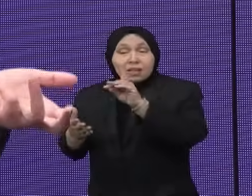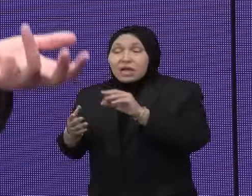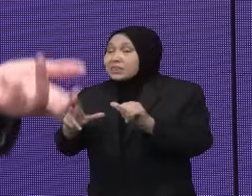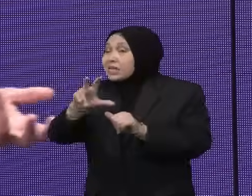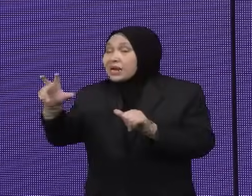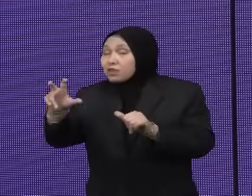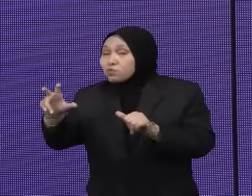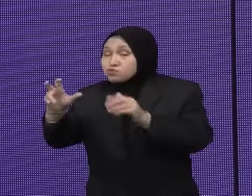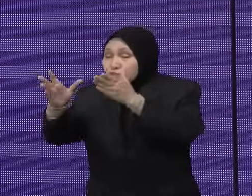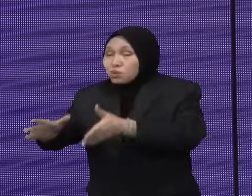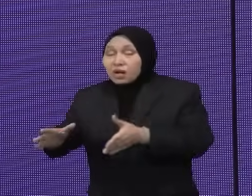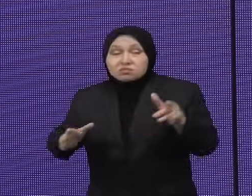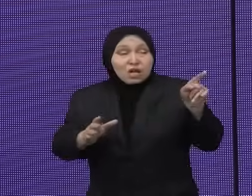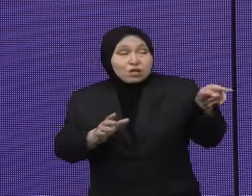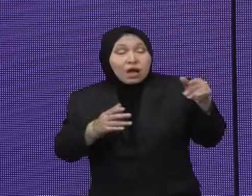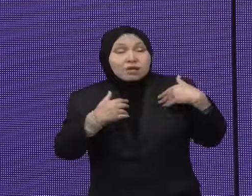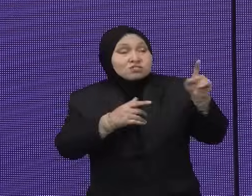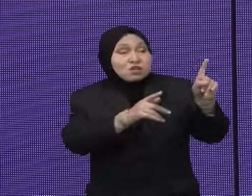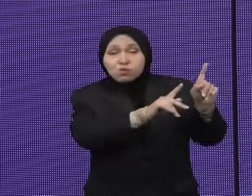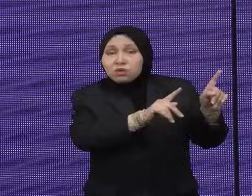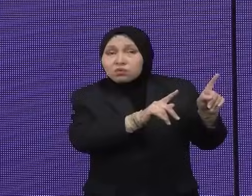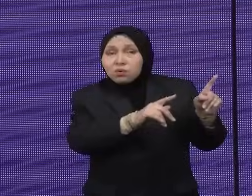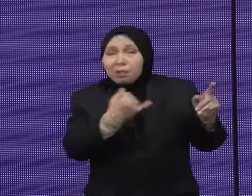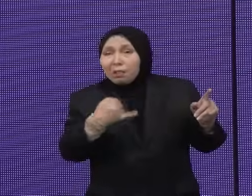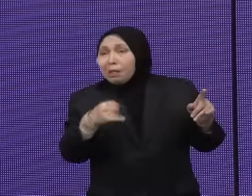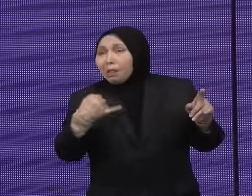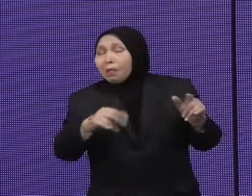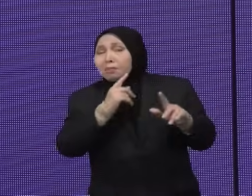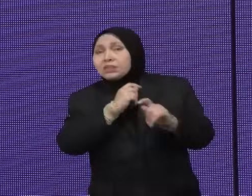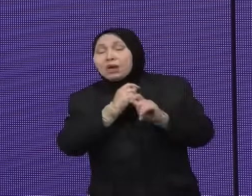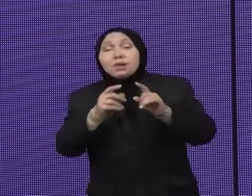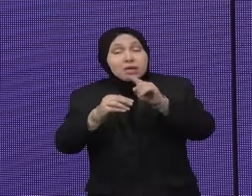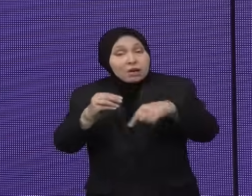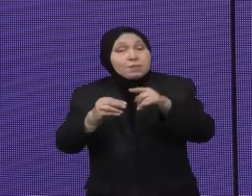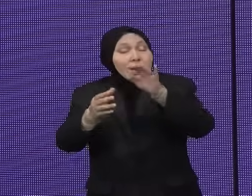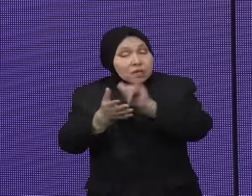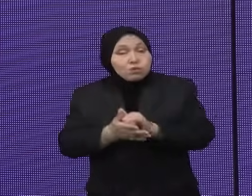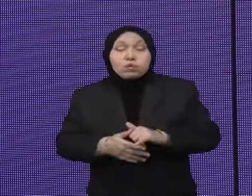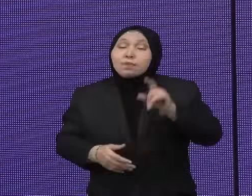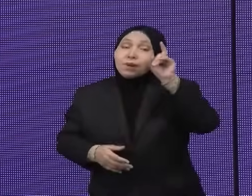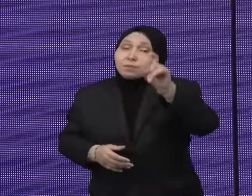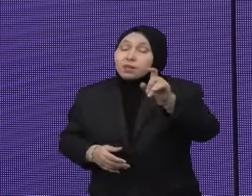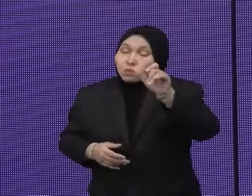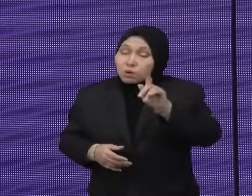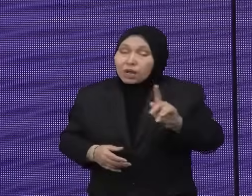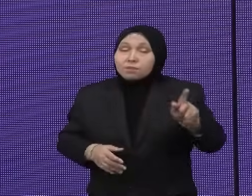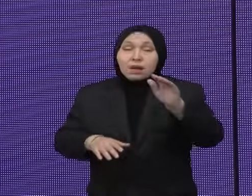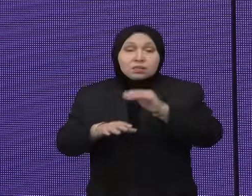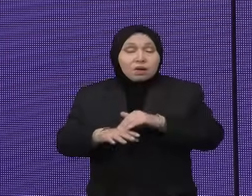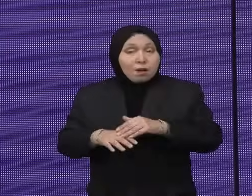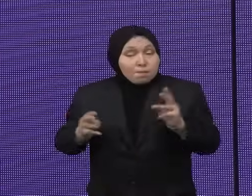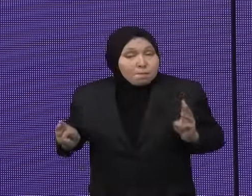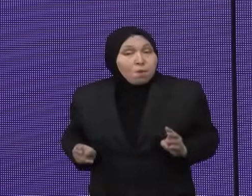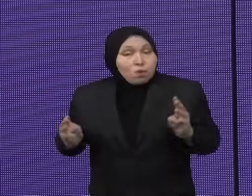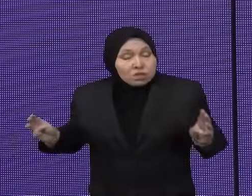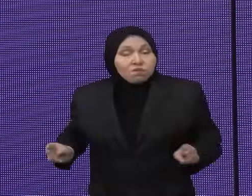kan, ya? 300, yang sebelah sana ada 1,000. Tak boleh tahan ni. Kan? Perkara-perkara itulah yang memerlukan kepada